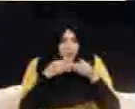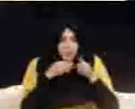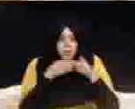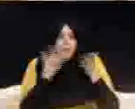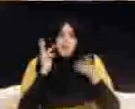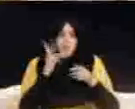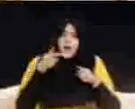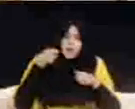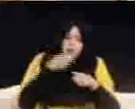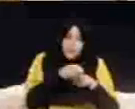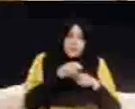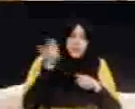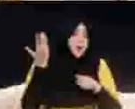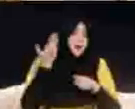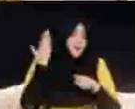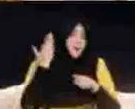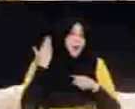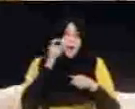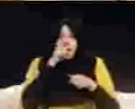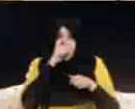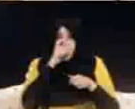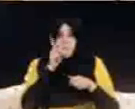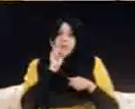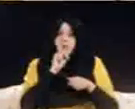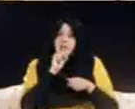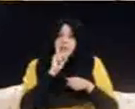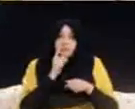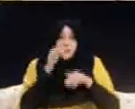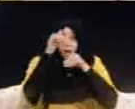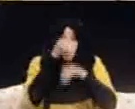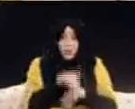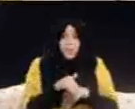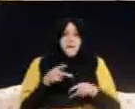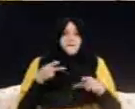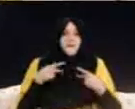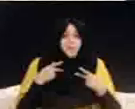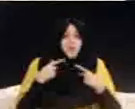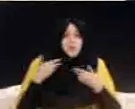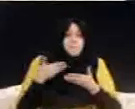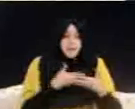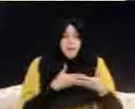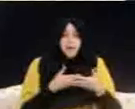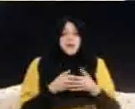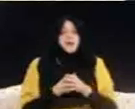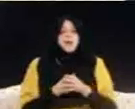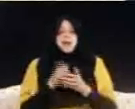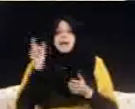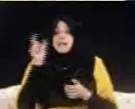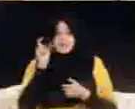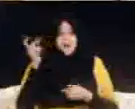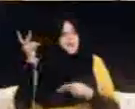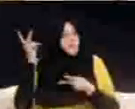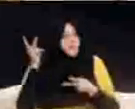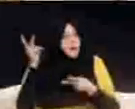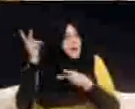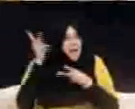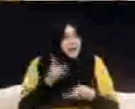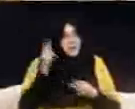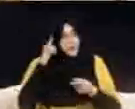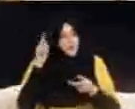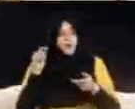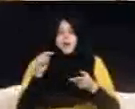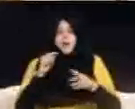لا يقبلها الإسلام، فقد جاء الإسلام مجددا وجاء مبددا، جاء